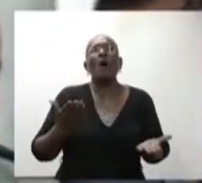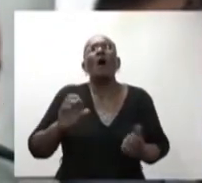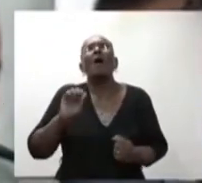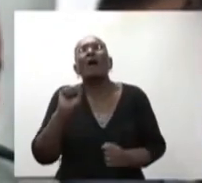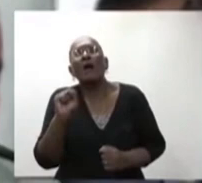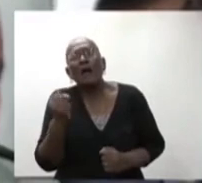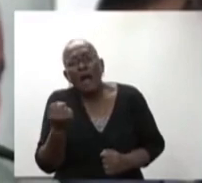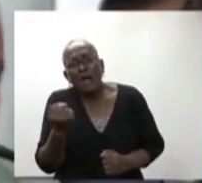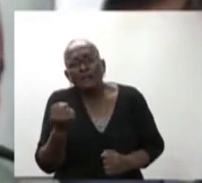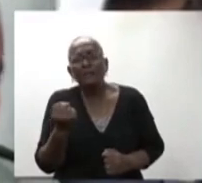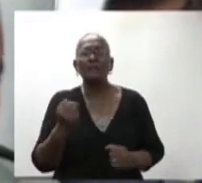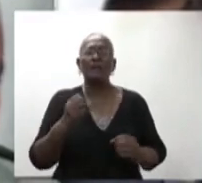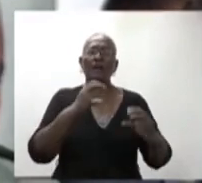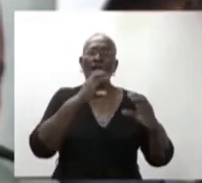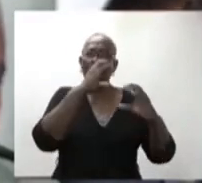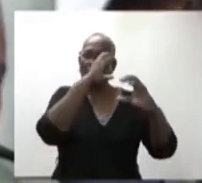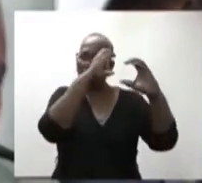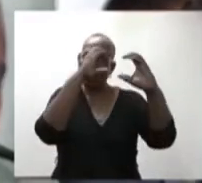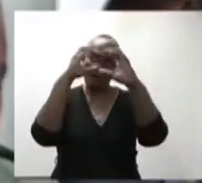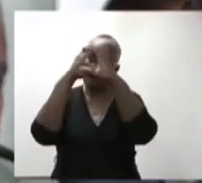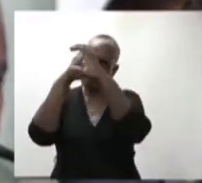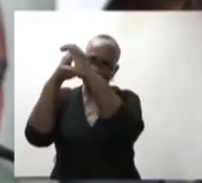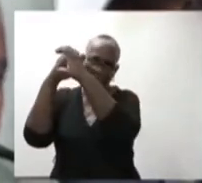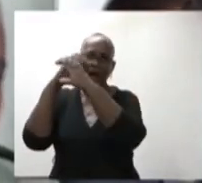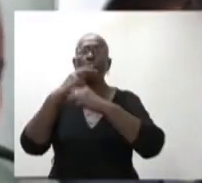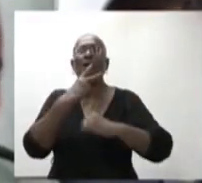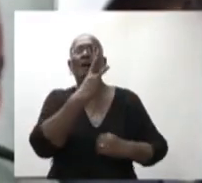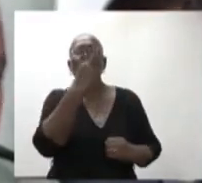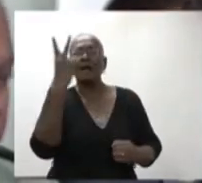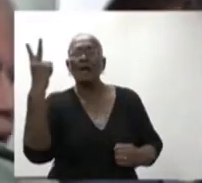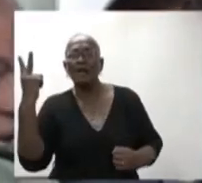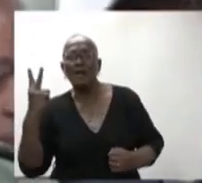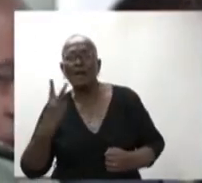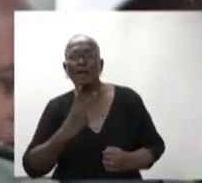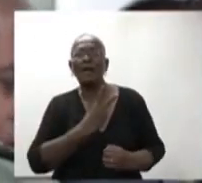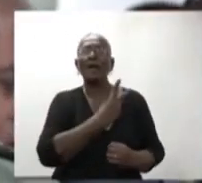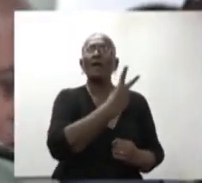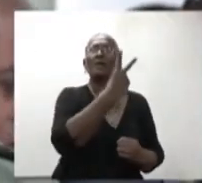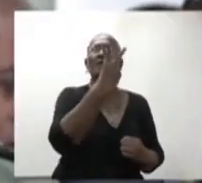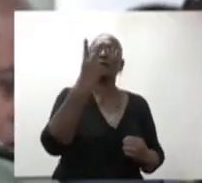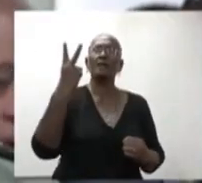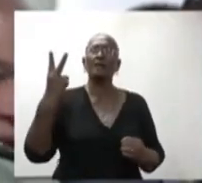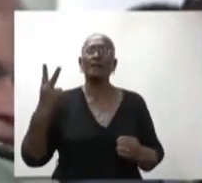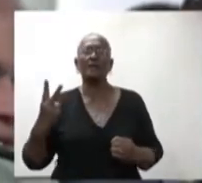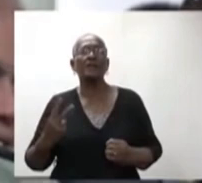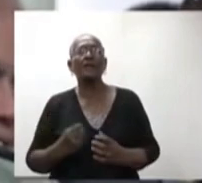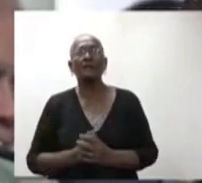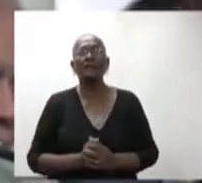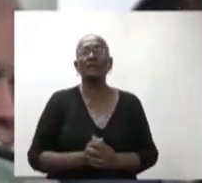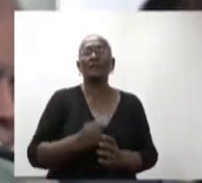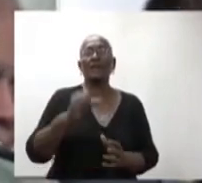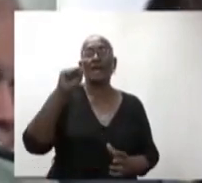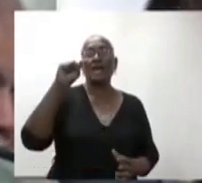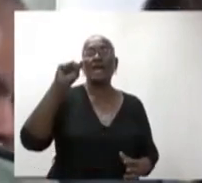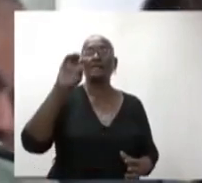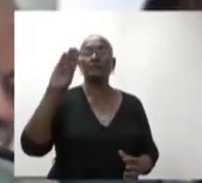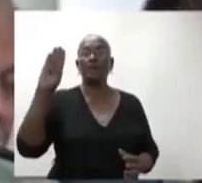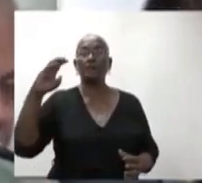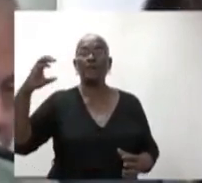om middels camera, live systeem, de controle vanuit het hoofdkantoor van SBB te